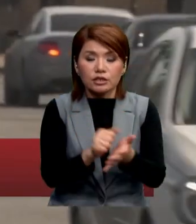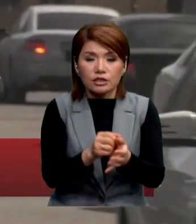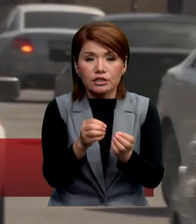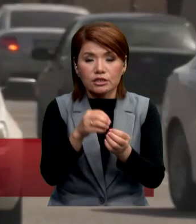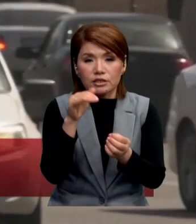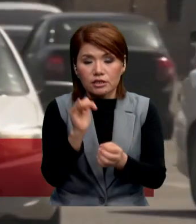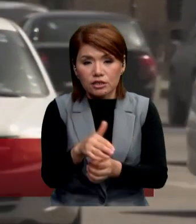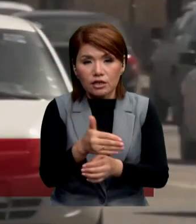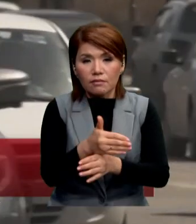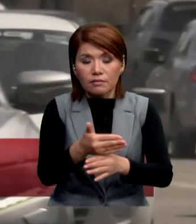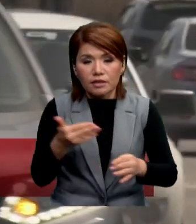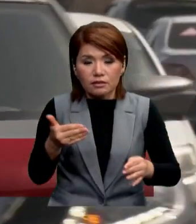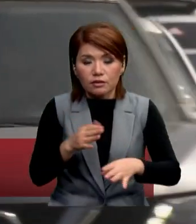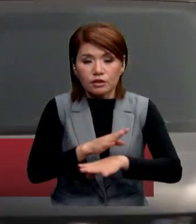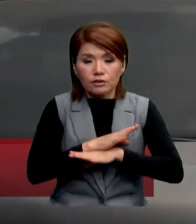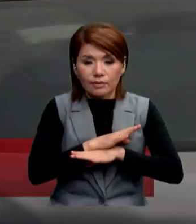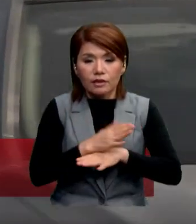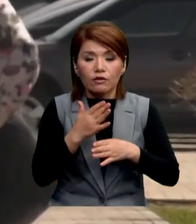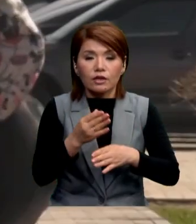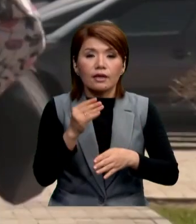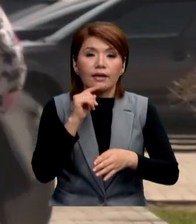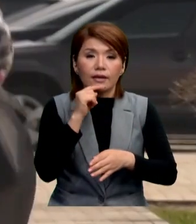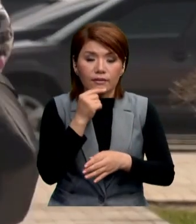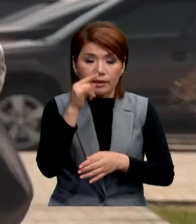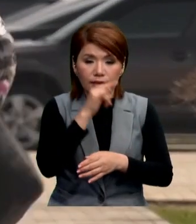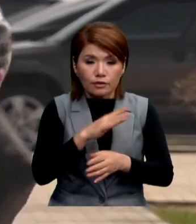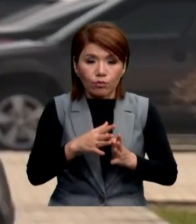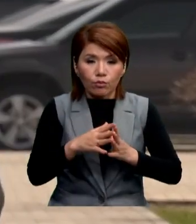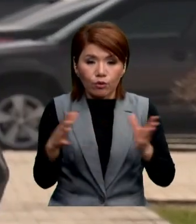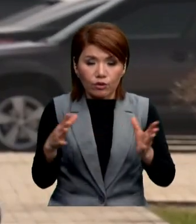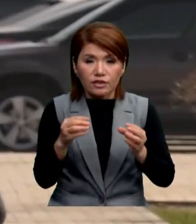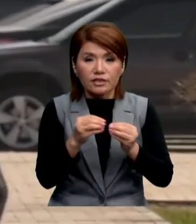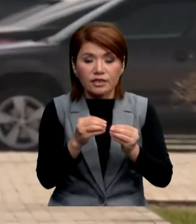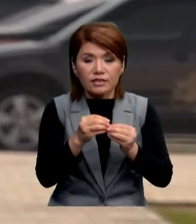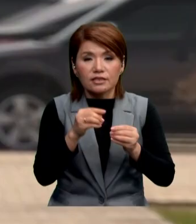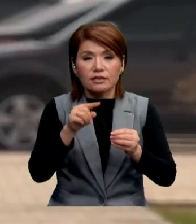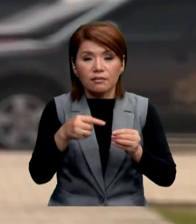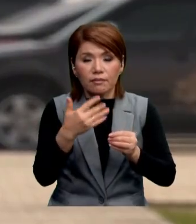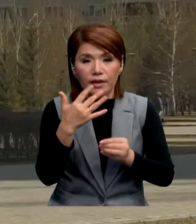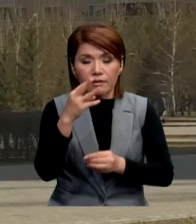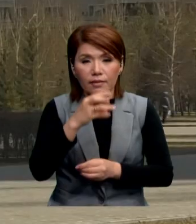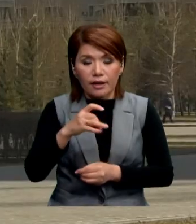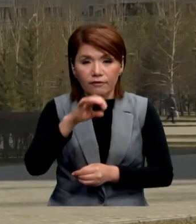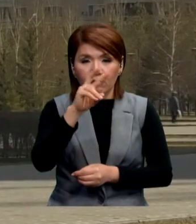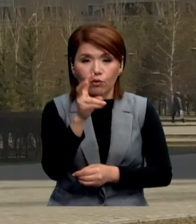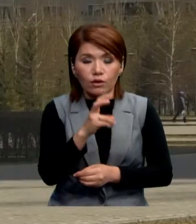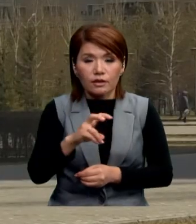тысяч преждевременных смертей и обходится экономике Казахстана более чем в 10,5